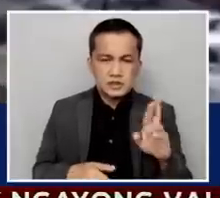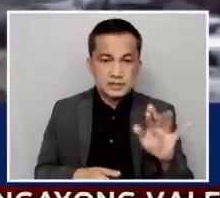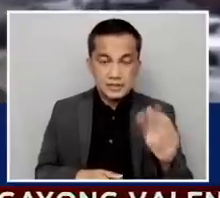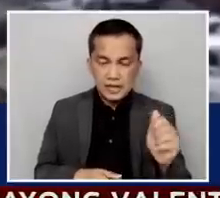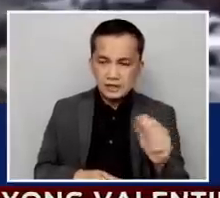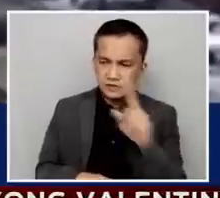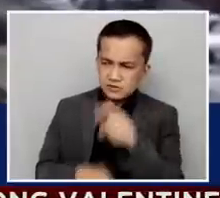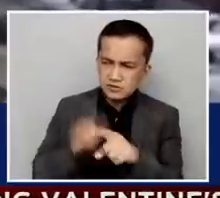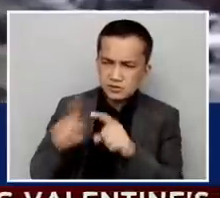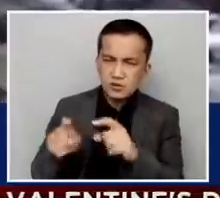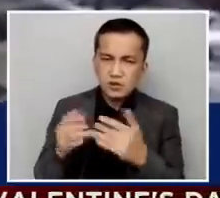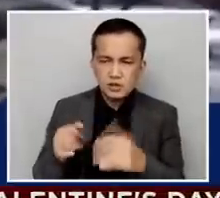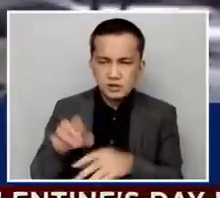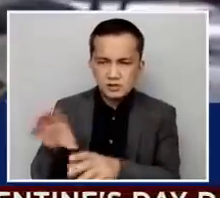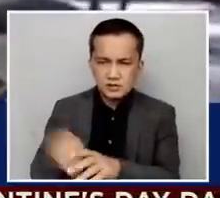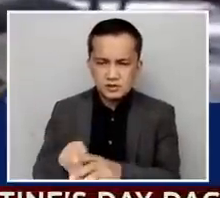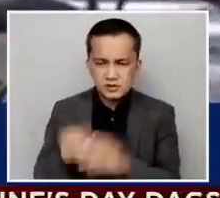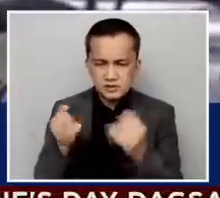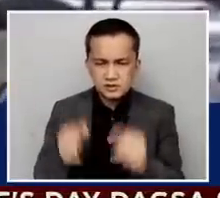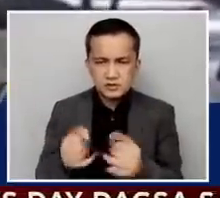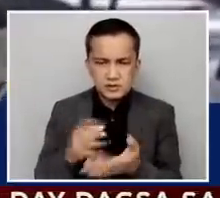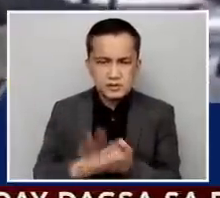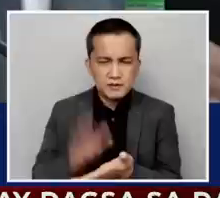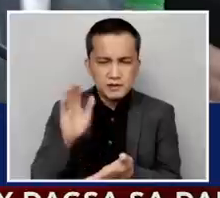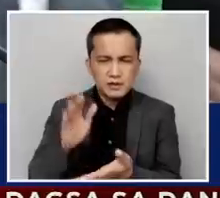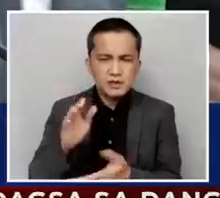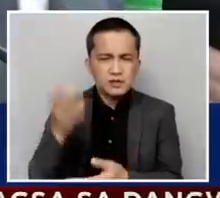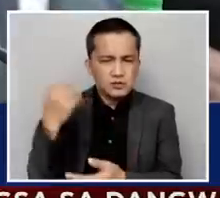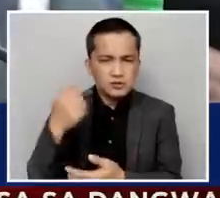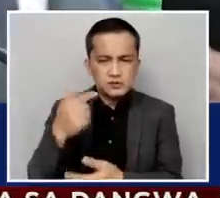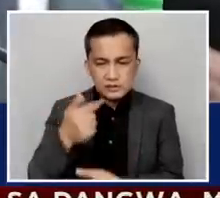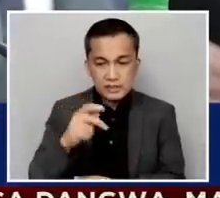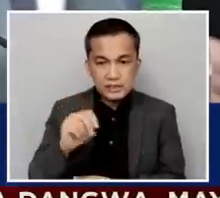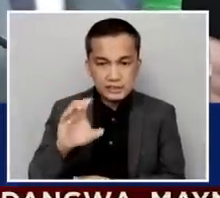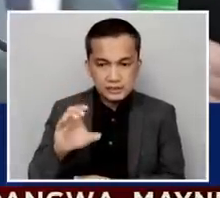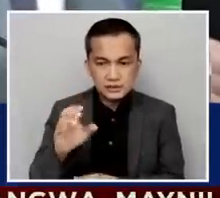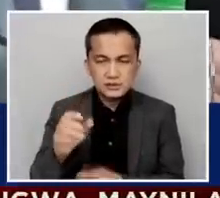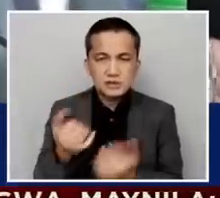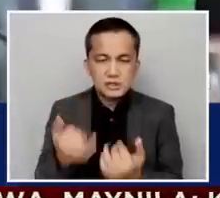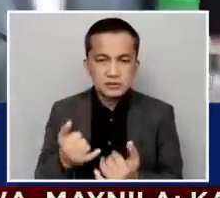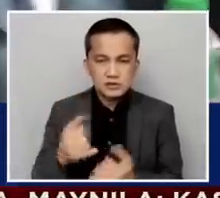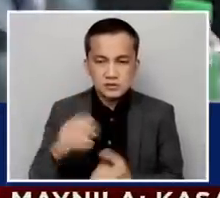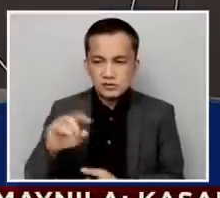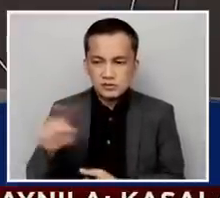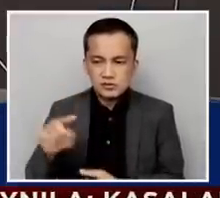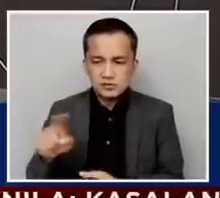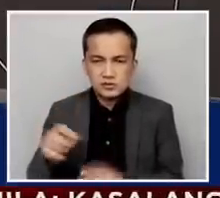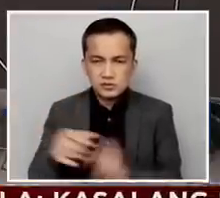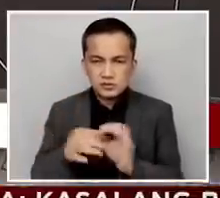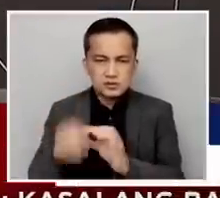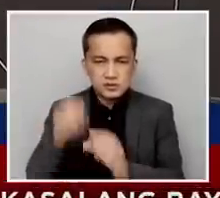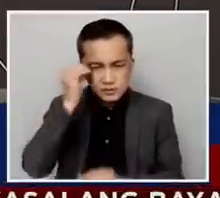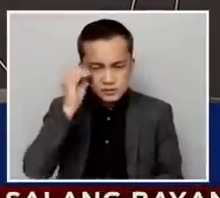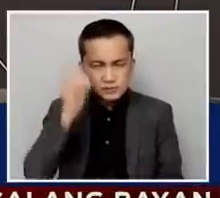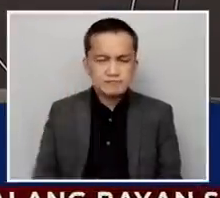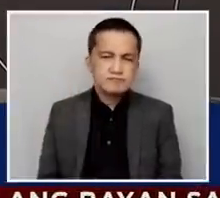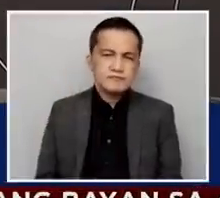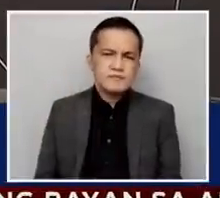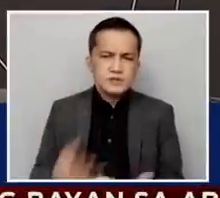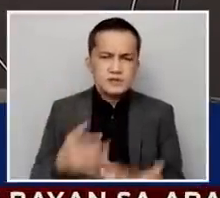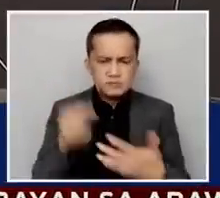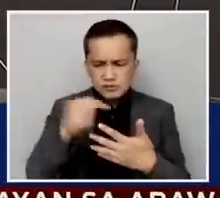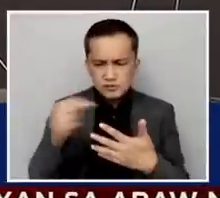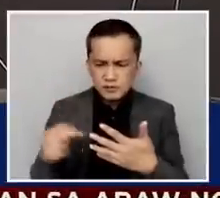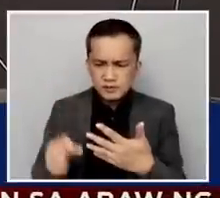bakit matapos masangkot sa issue ng pagmahal ng bawang noon, iniuugnay naman si Cruz sa sibuyas ngayon. Sa kabila ng lahat ng